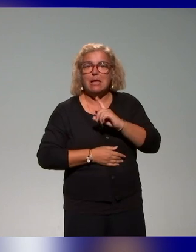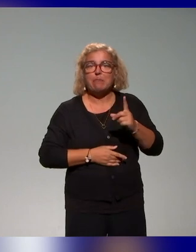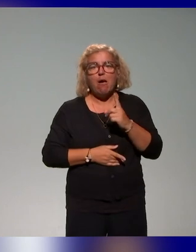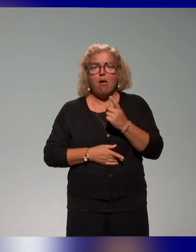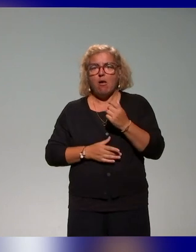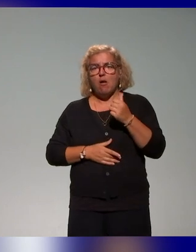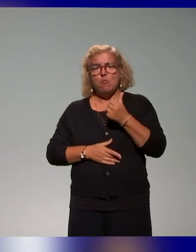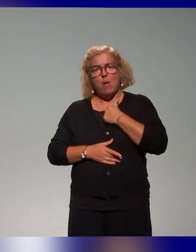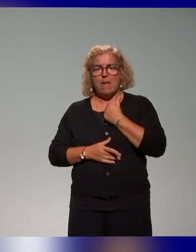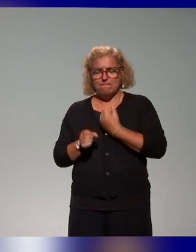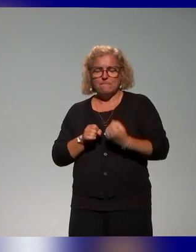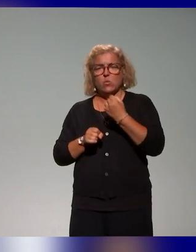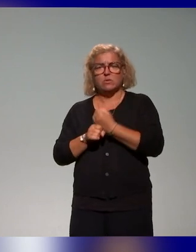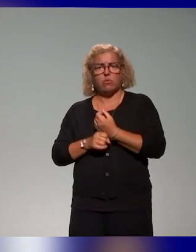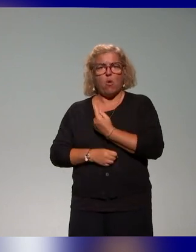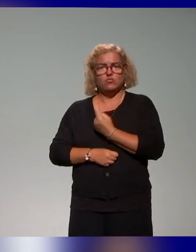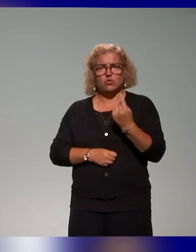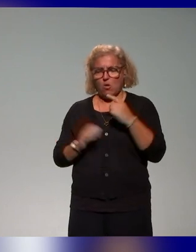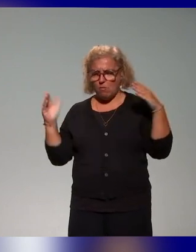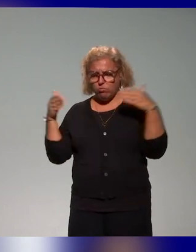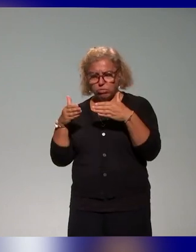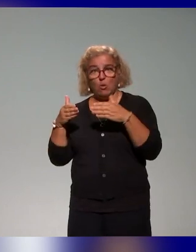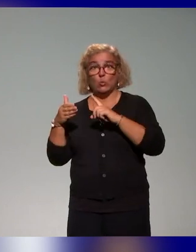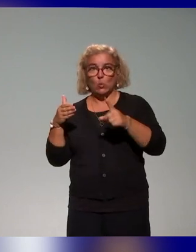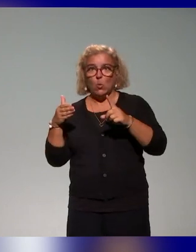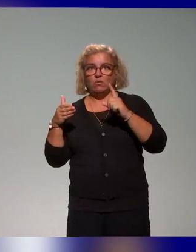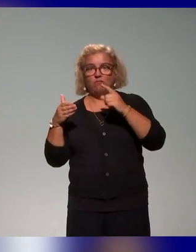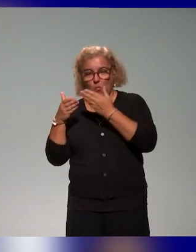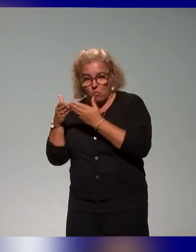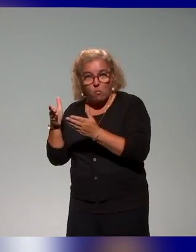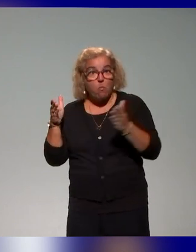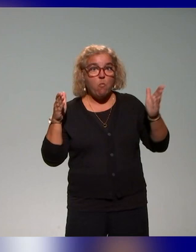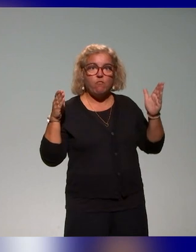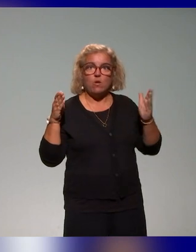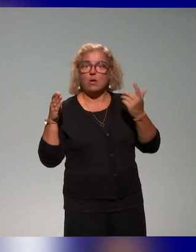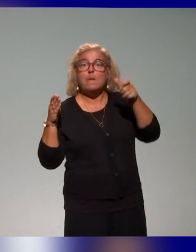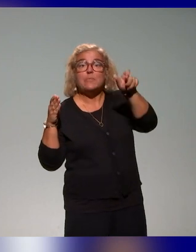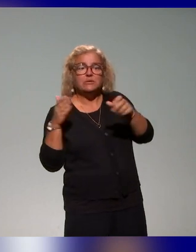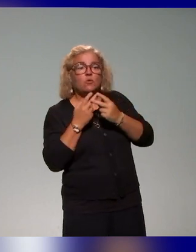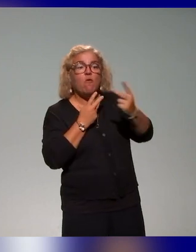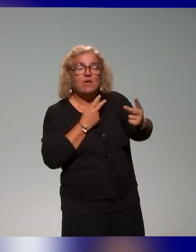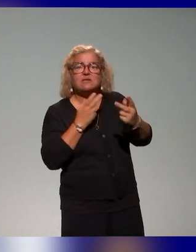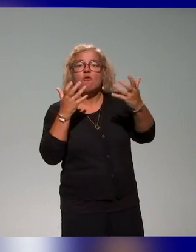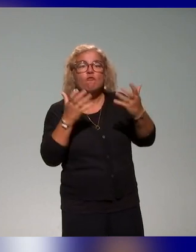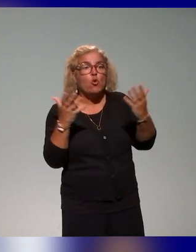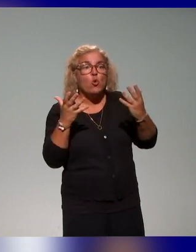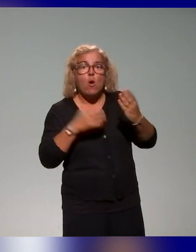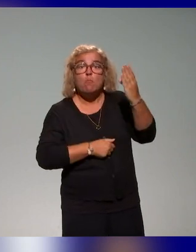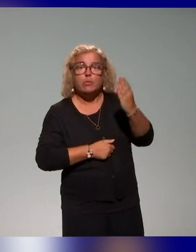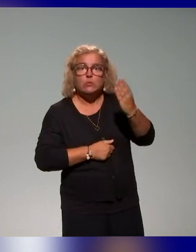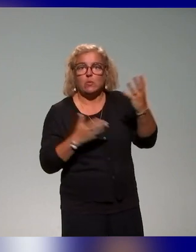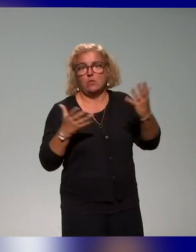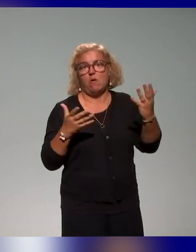coin, mais bien de demander aux personnes comment ça se passe et ce qu'elles attendent. Et